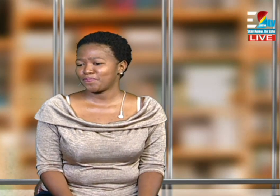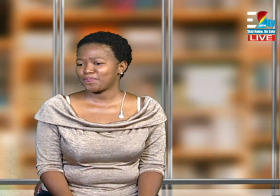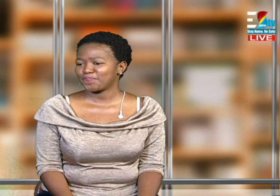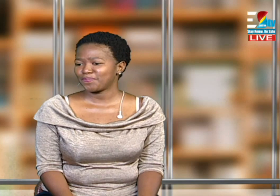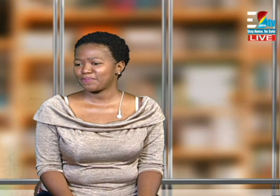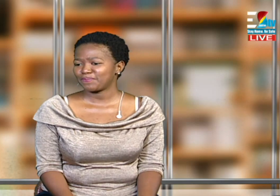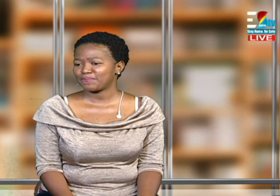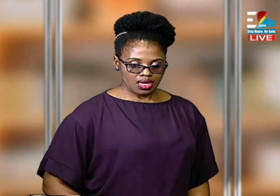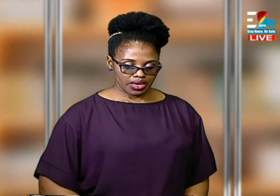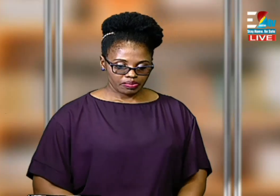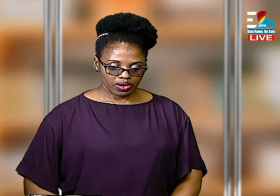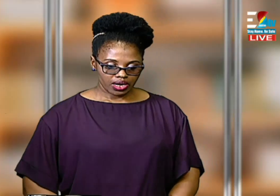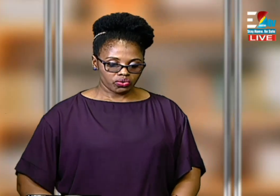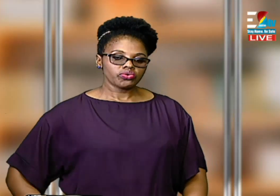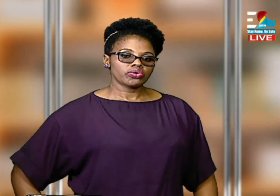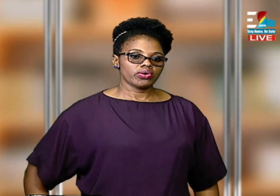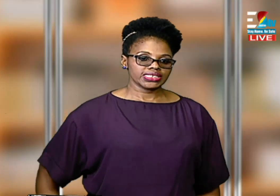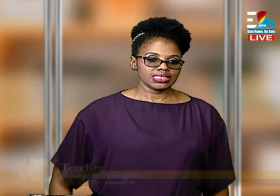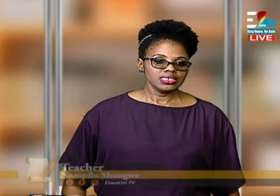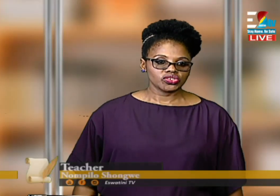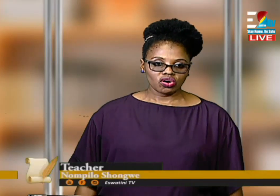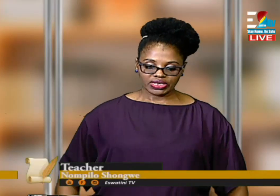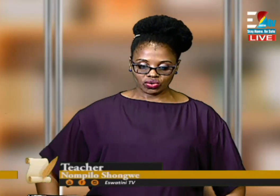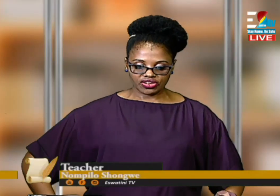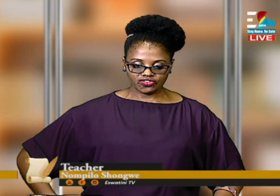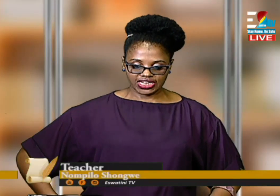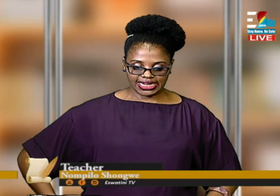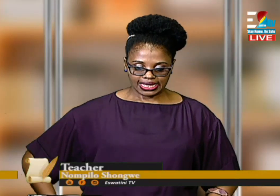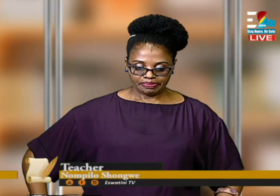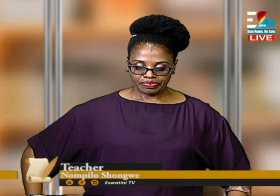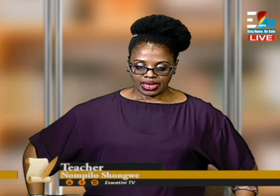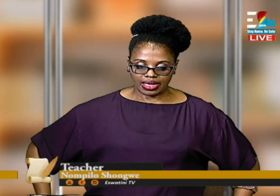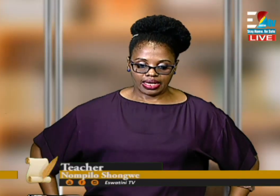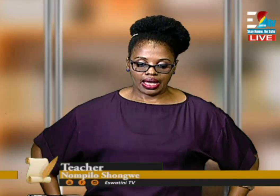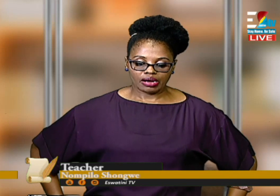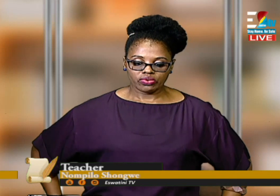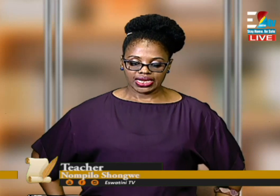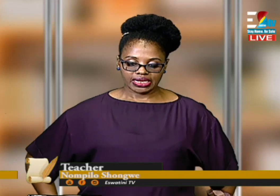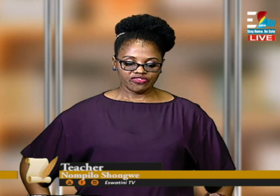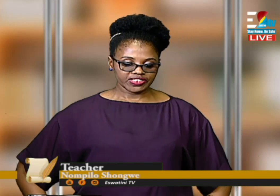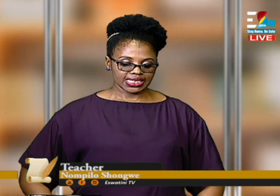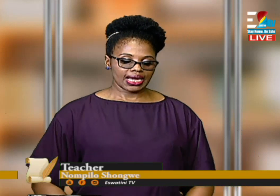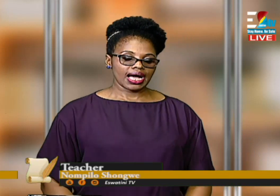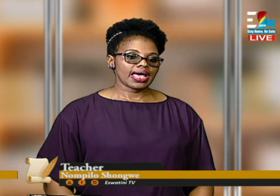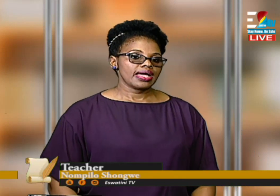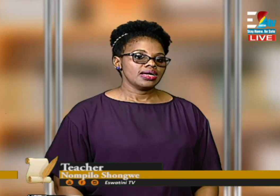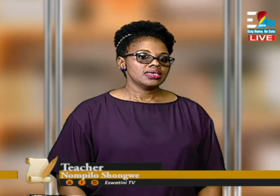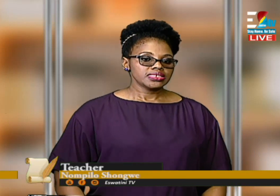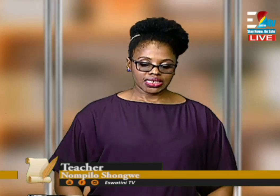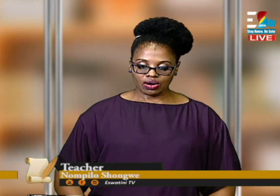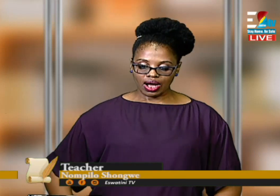sakho. Ngiyabonga kakhulu Nokwazi njengoba songethulile angimukele nemfundzi